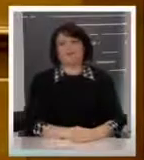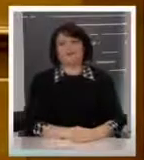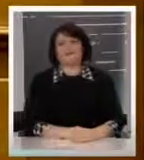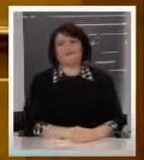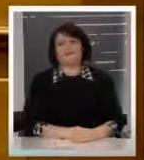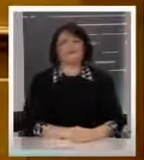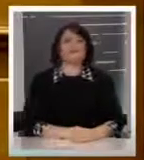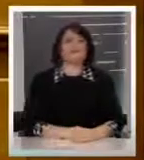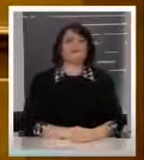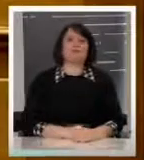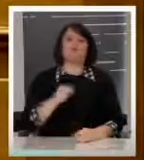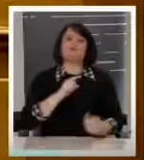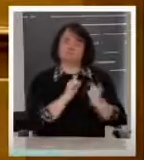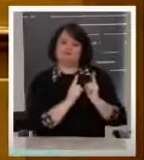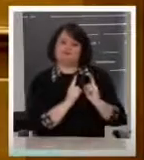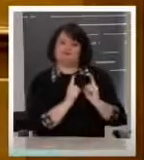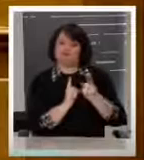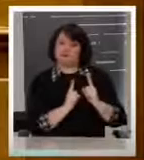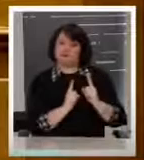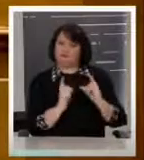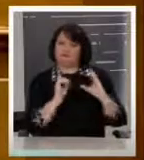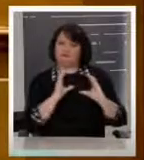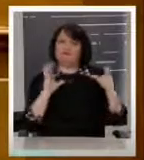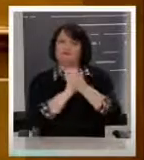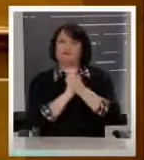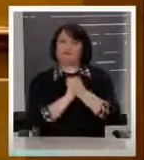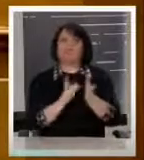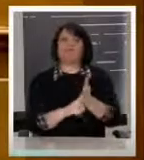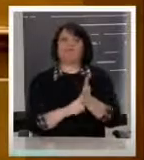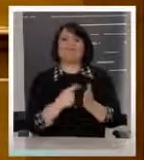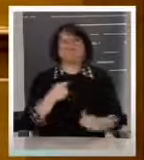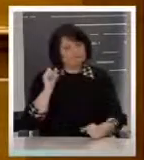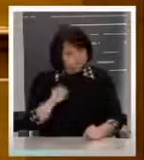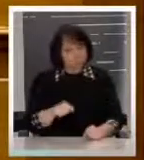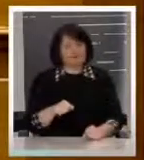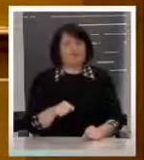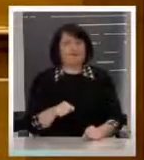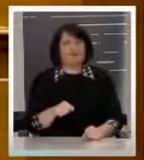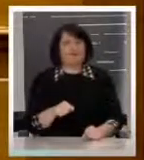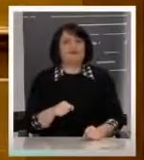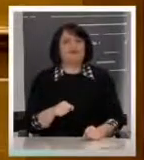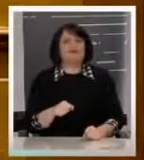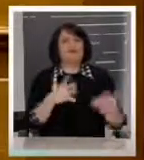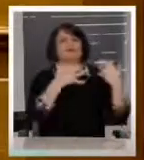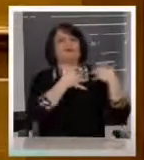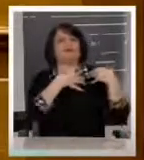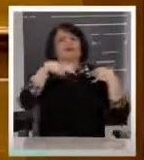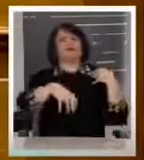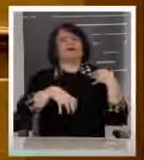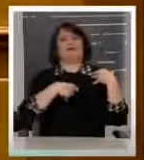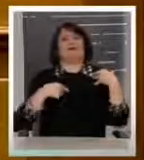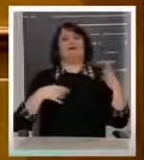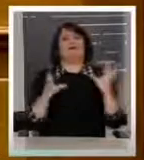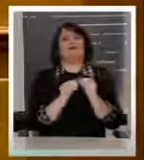Στο πλαίσιο λοιπόν αυτής της συνεννόησης και της συνένεσης, εγώ θα συμφωνήσω απόλυτα με τον αρμόδιο τομεάρχη άμυνας